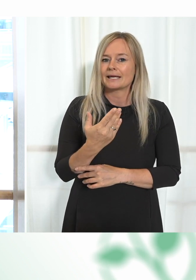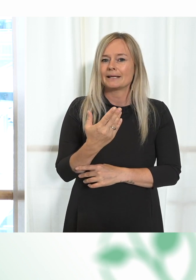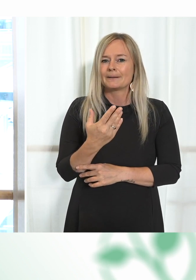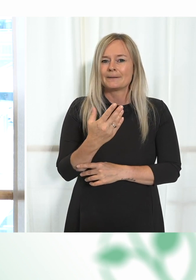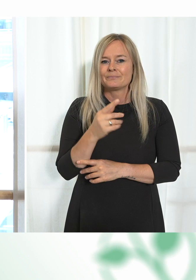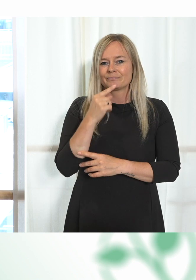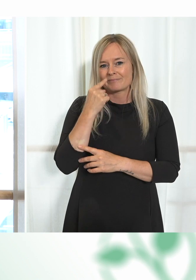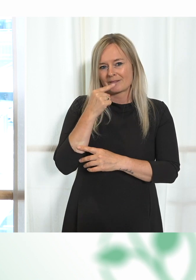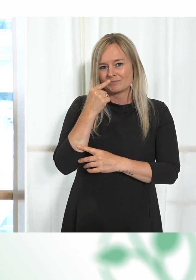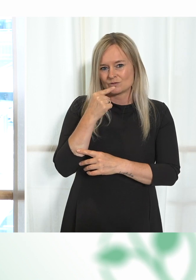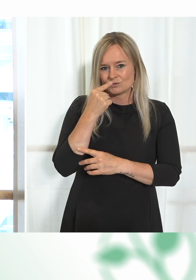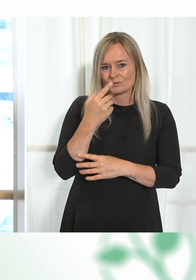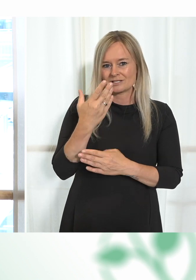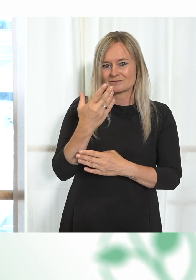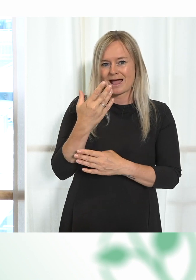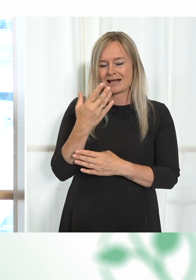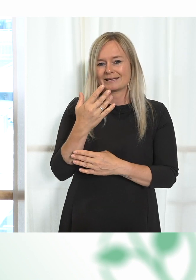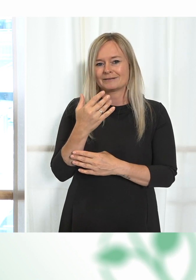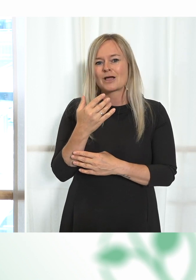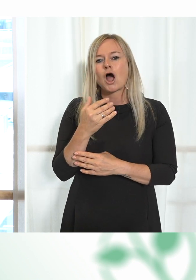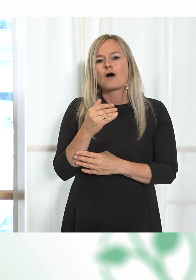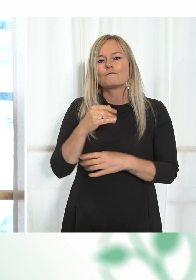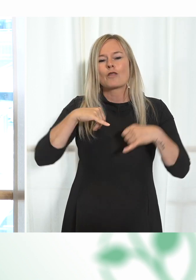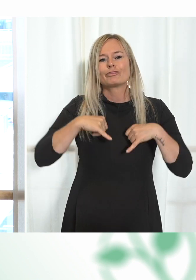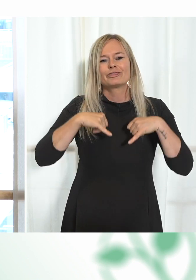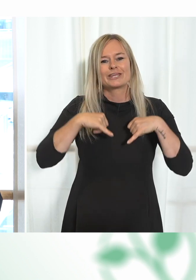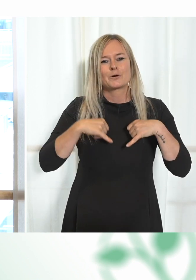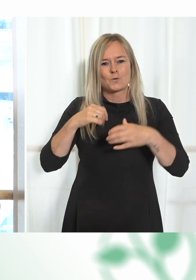beim Zungenschlag unserer Tiroler Freunde,